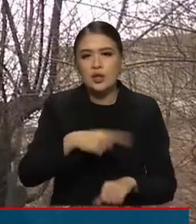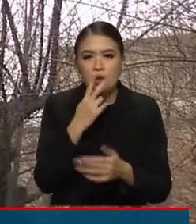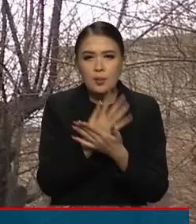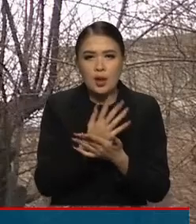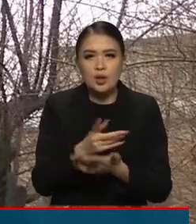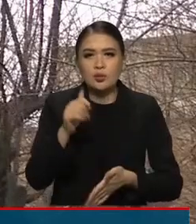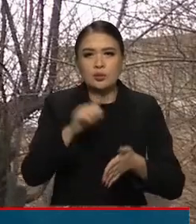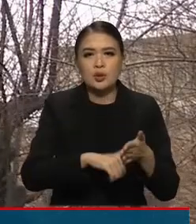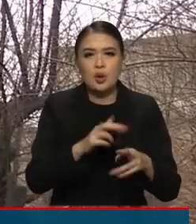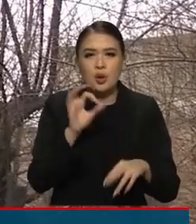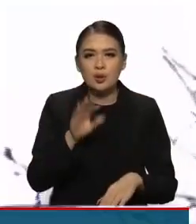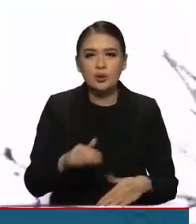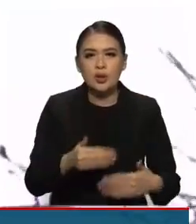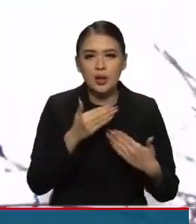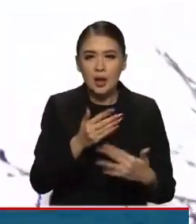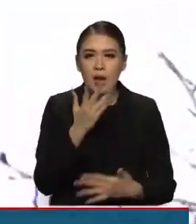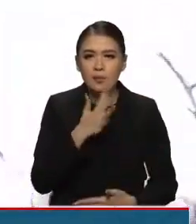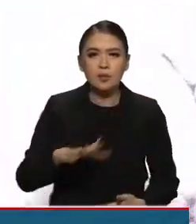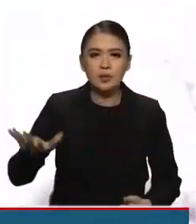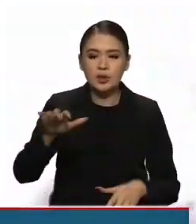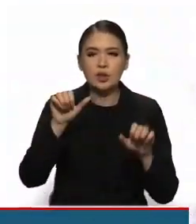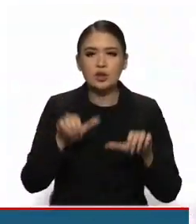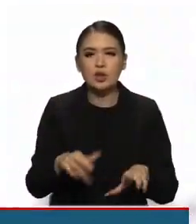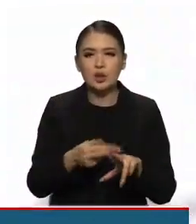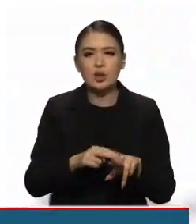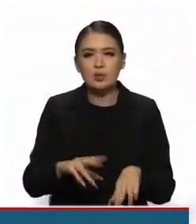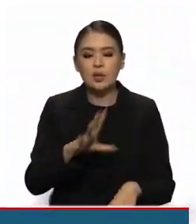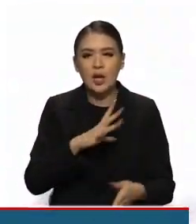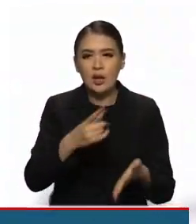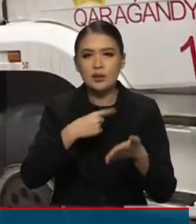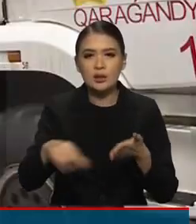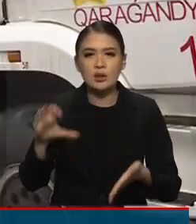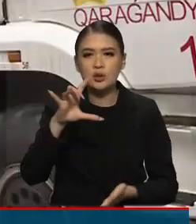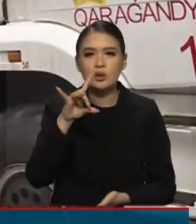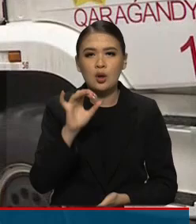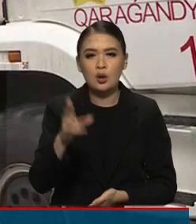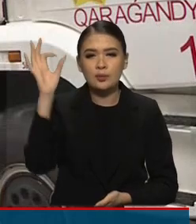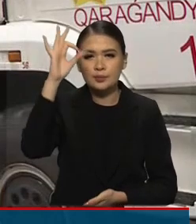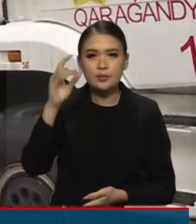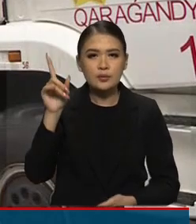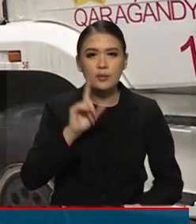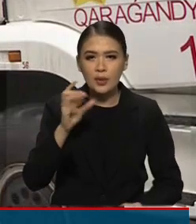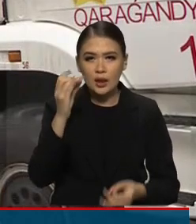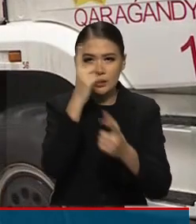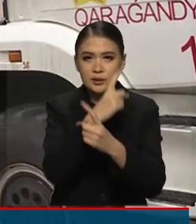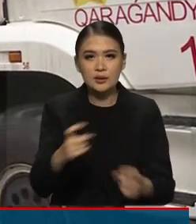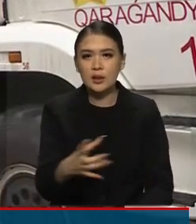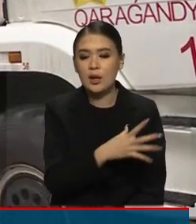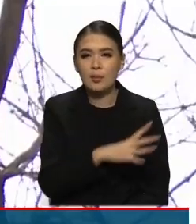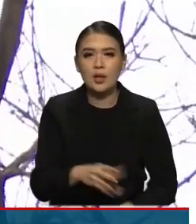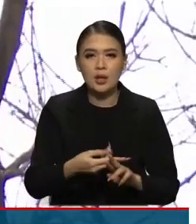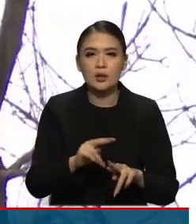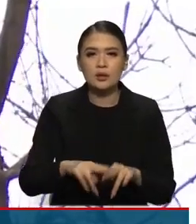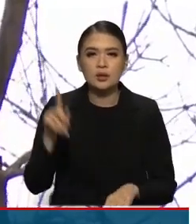причем отечественный. От иностранных решено отказаться. Правда, о сроках приватизации пока не сообщается. Так же, как